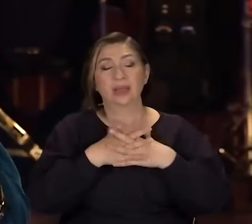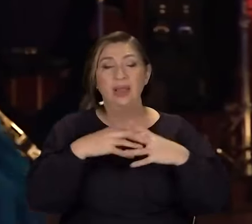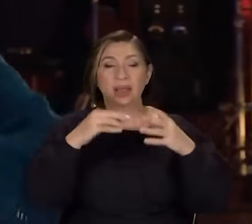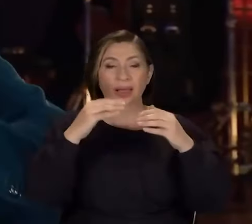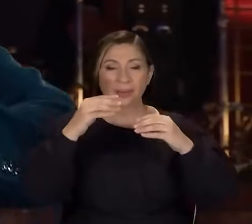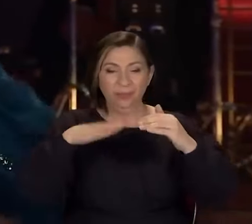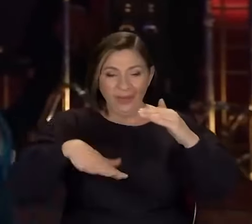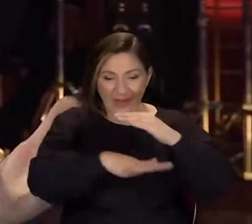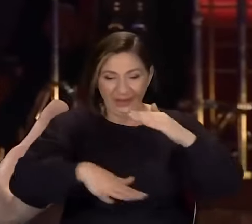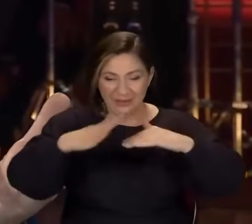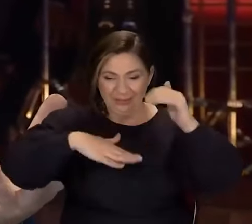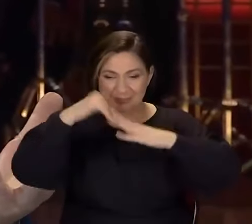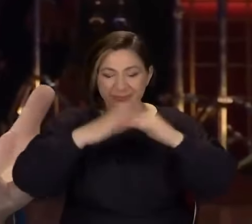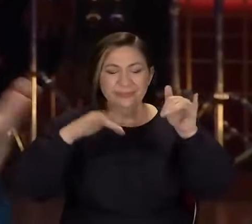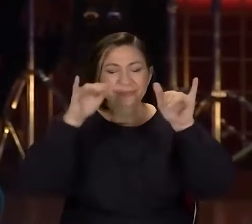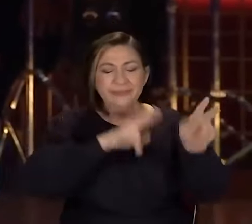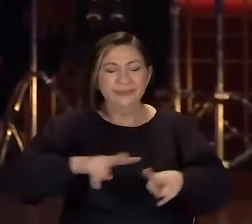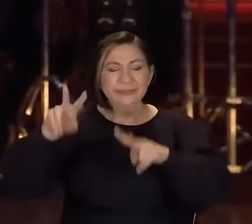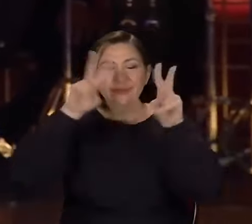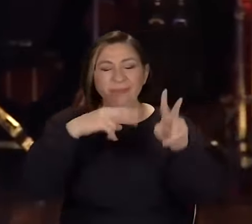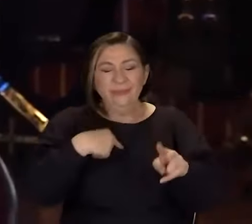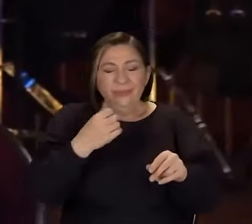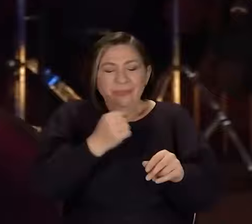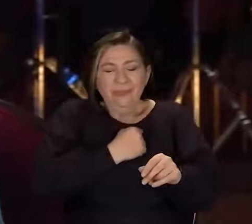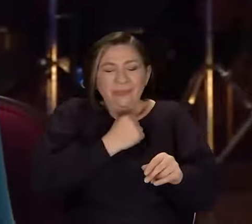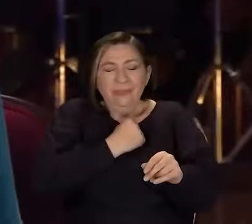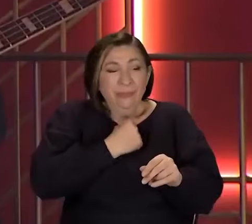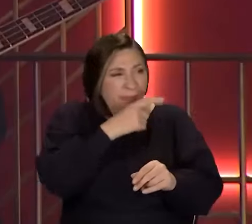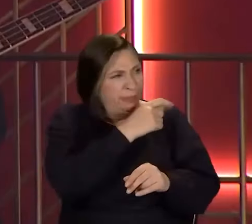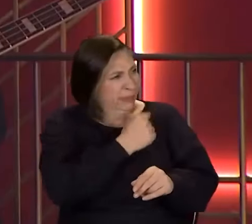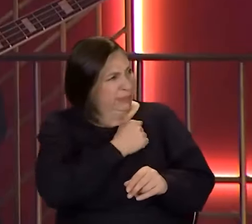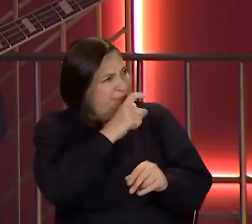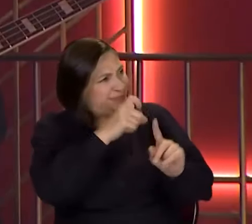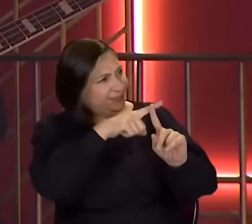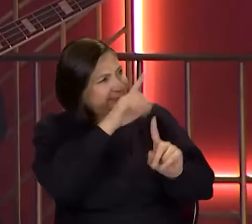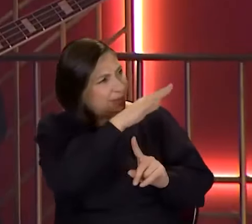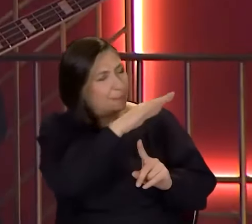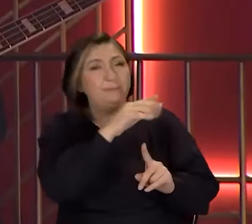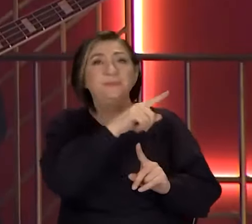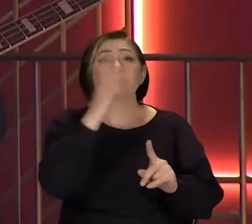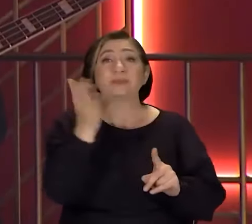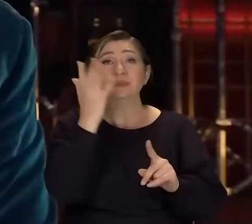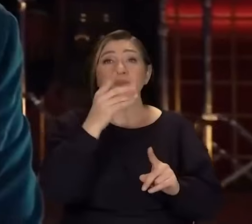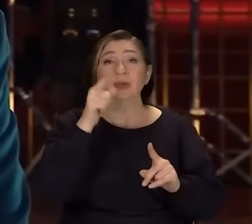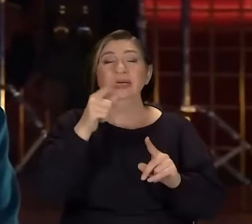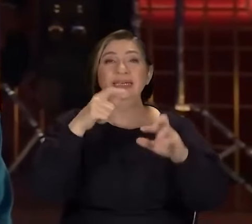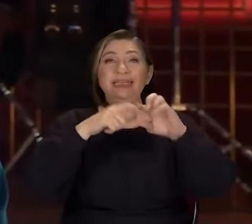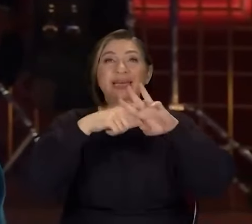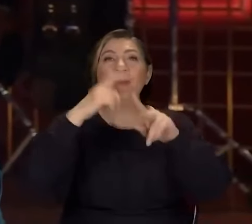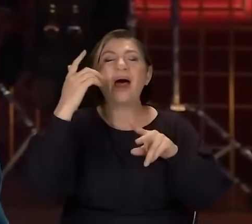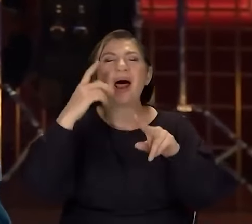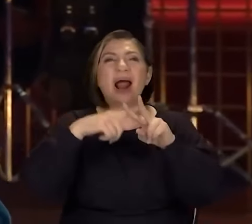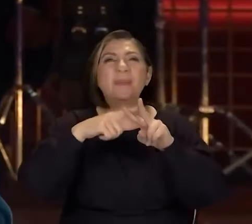yapı hep aynı. Beni o yapı çok sıkıyor. Tuncer seni sıkıyor mu bilmiyorum. Yani orada bir hele hele bu rap arabesk